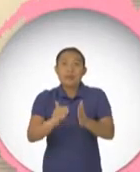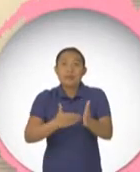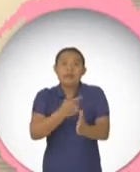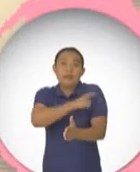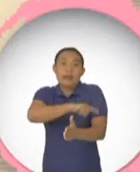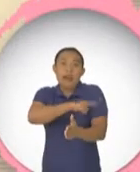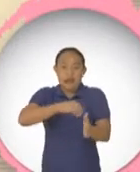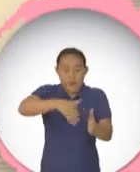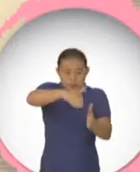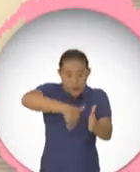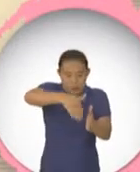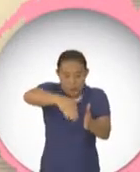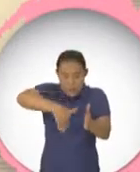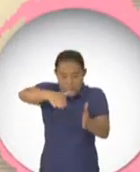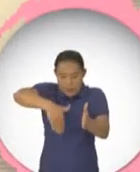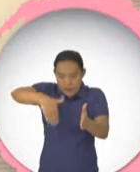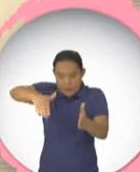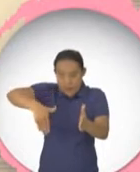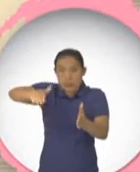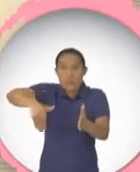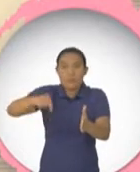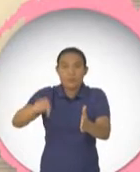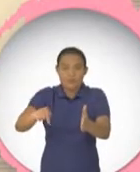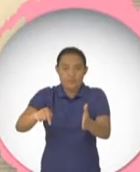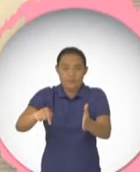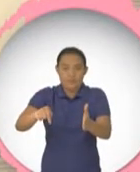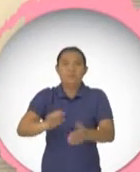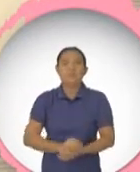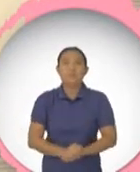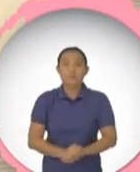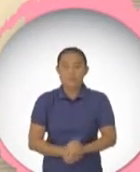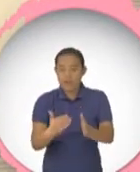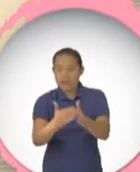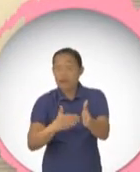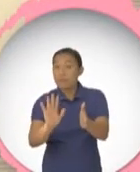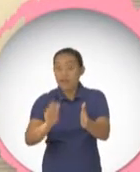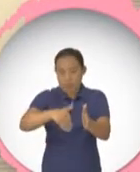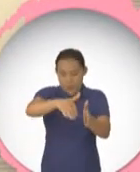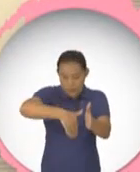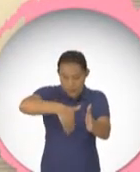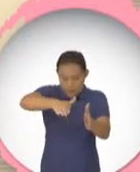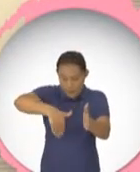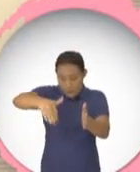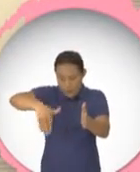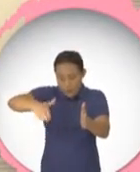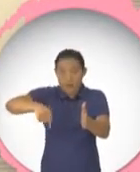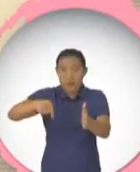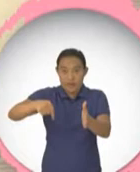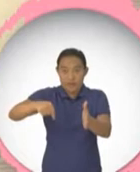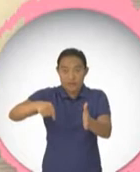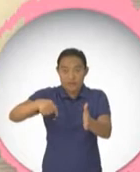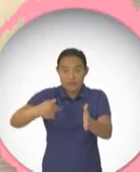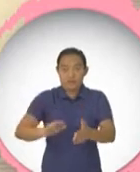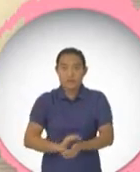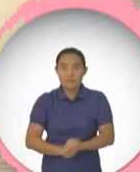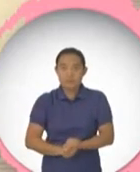ค่ะเนยขาวก็คือเนยขาวที่เราใช้ผสมนะคะทาตรงพื้นถาดก็พอนะคะ พื้นเฉพาะพื้น ค่ะใช่แล้วเราก็กลัวขนมจะ